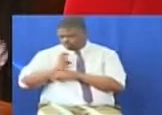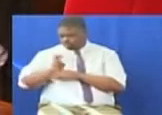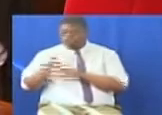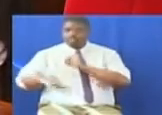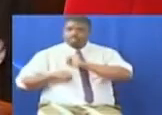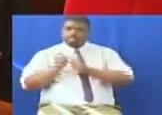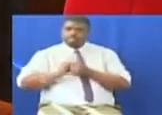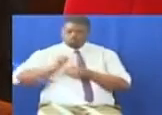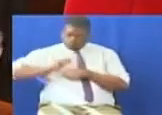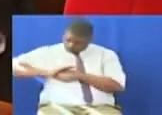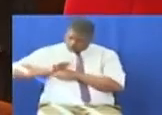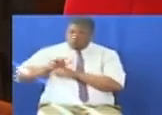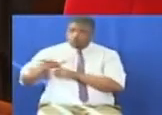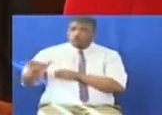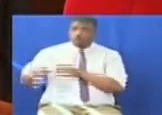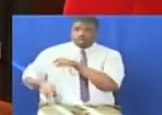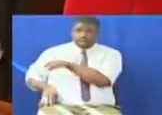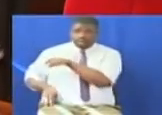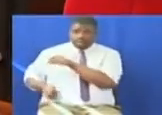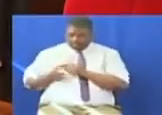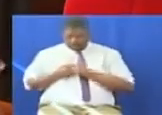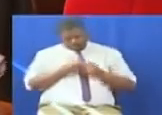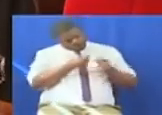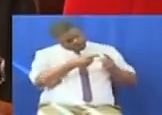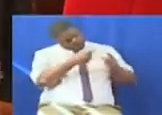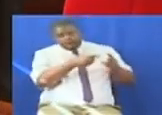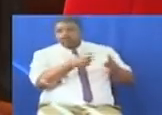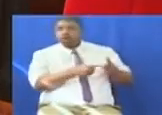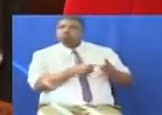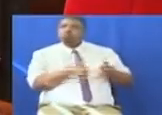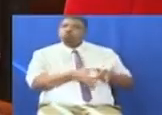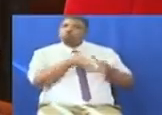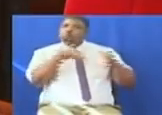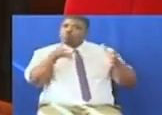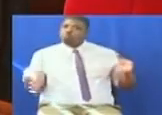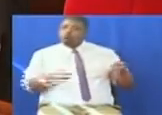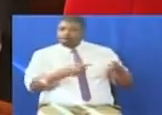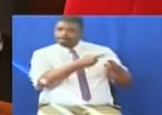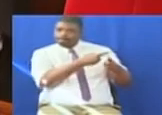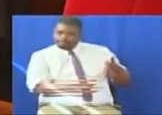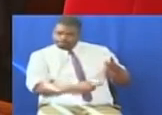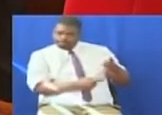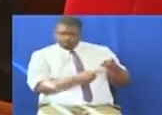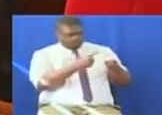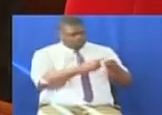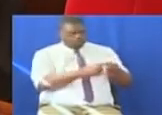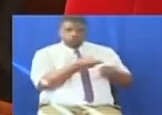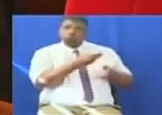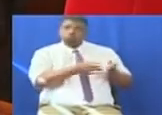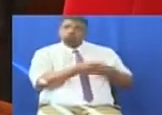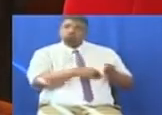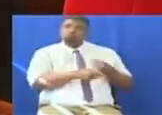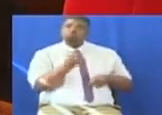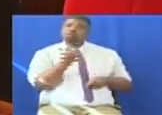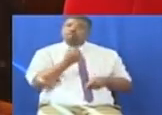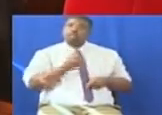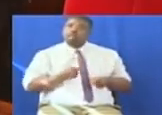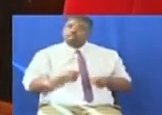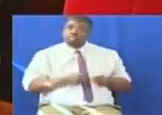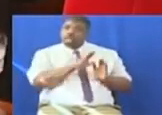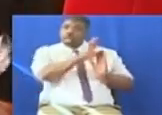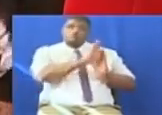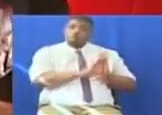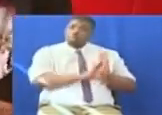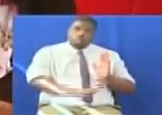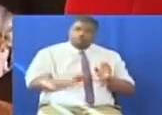corona? Tumeweza kuona mambo matatu makubwa. Jambo la kwanza, uchumi wa Tanzania haujayumba